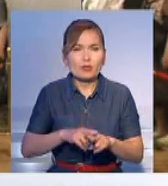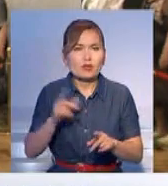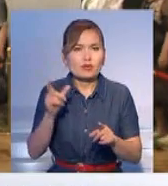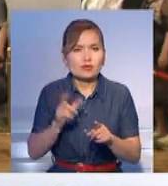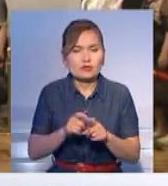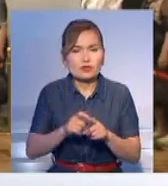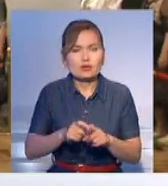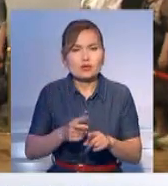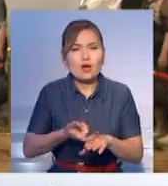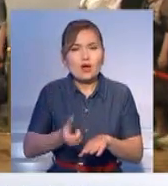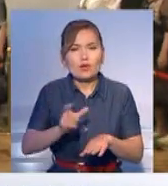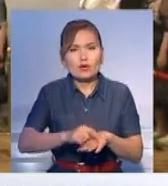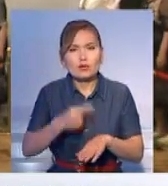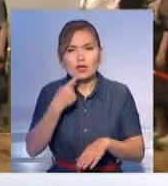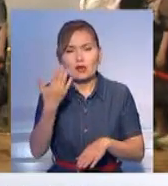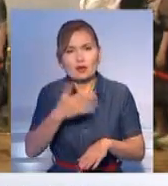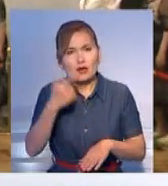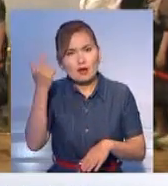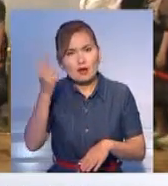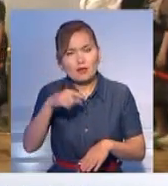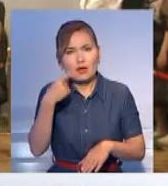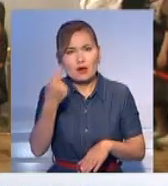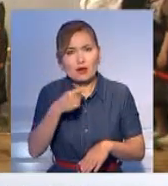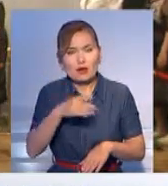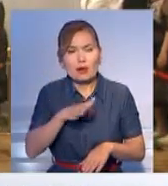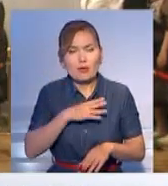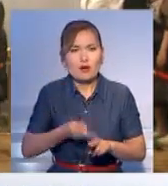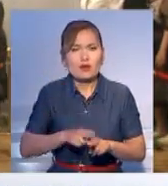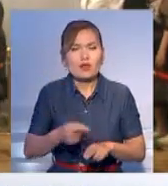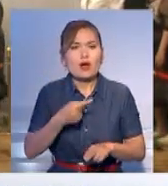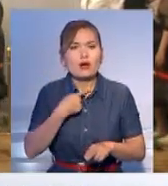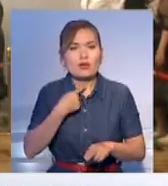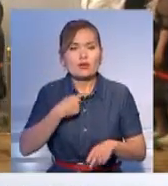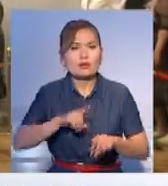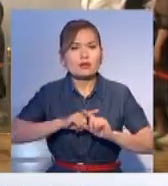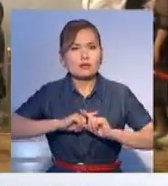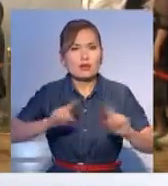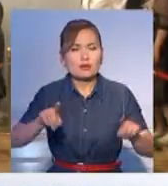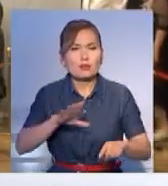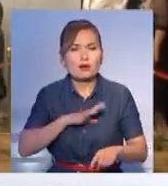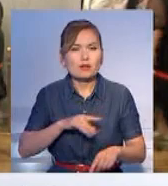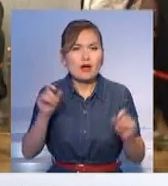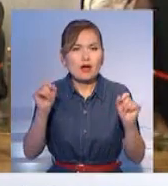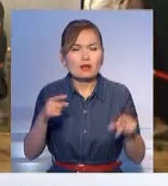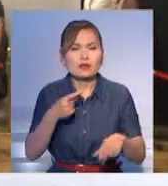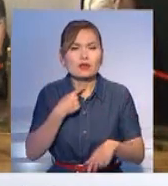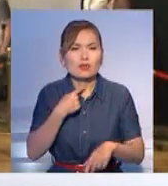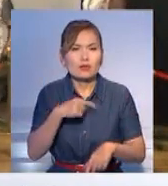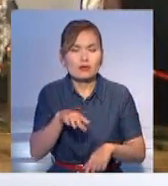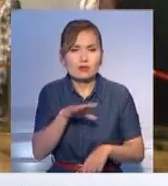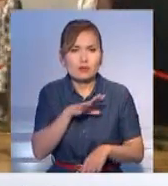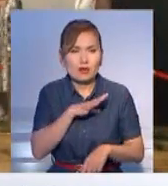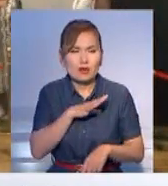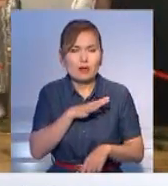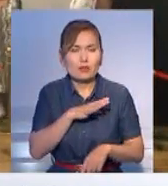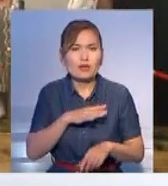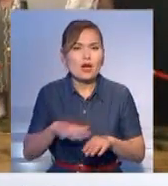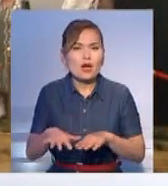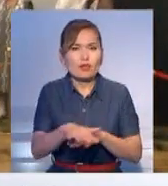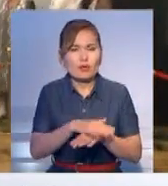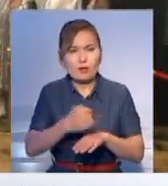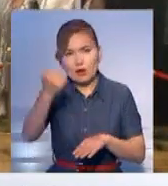қандай, сондай бір керемет қоңыр дауысы мен, алтын дауысы мен